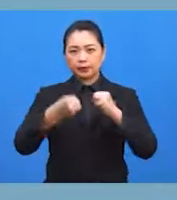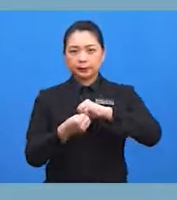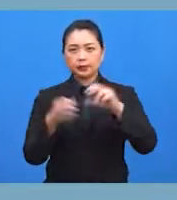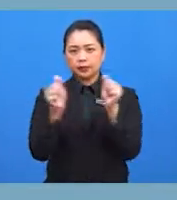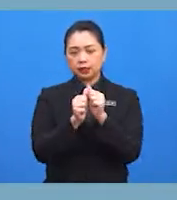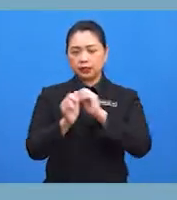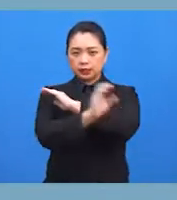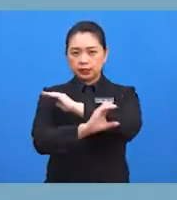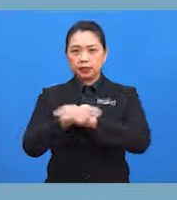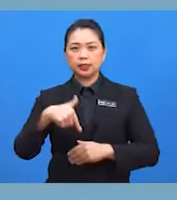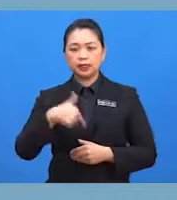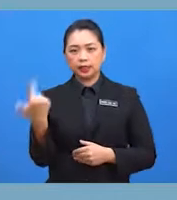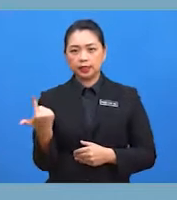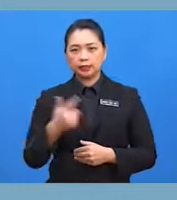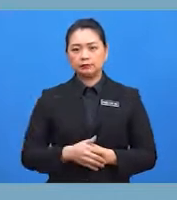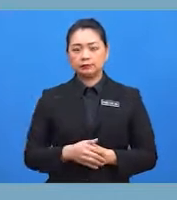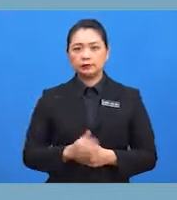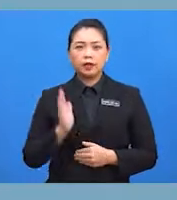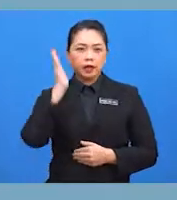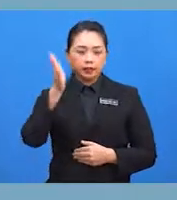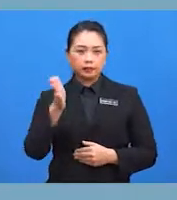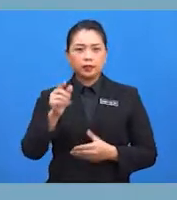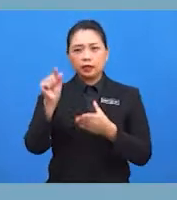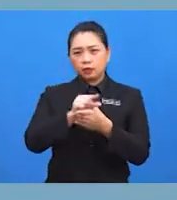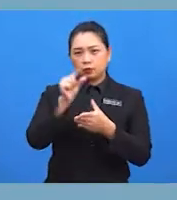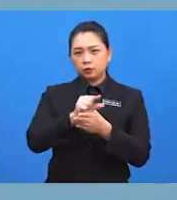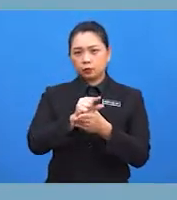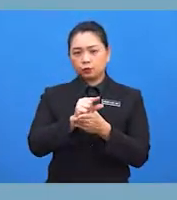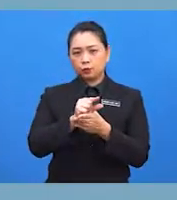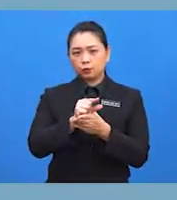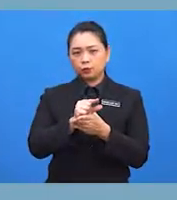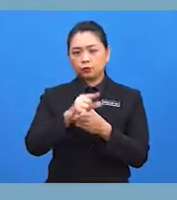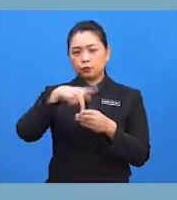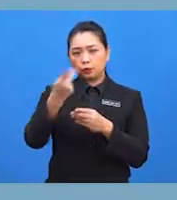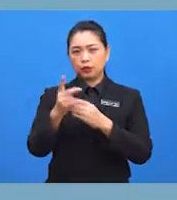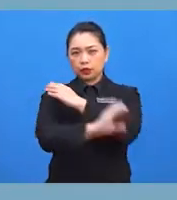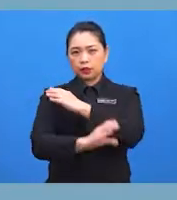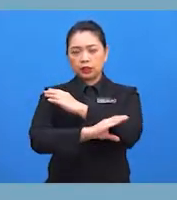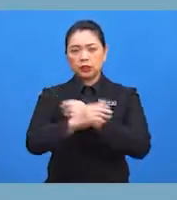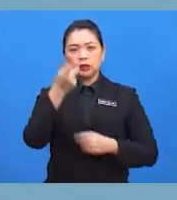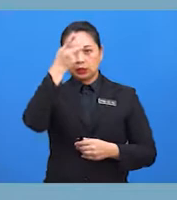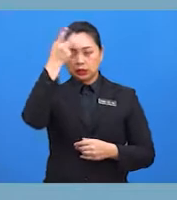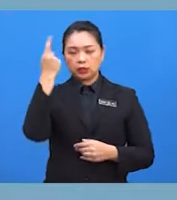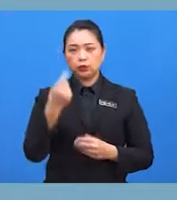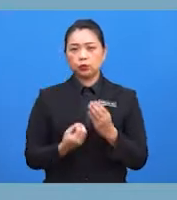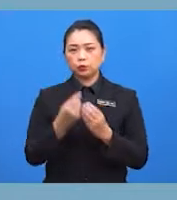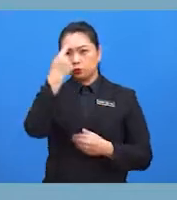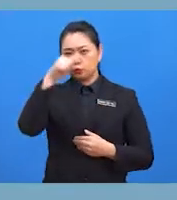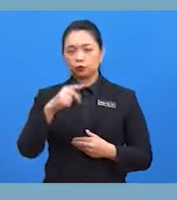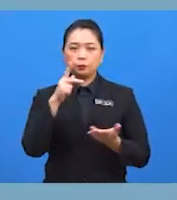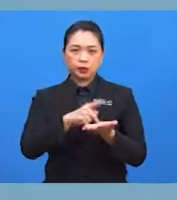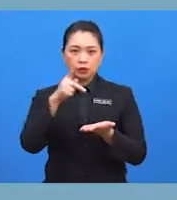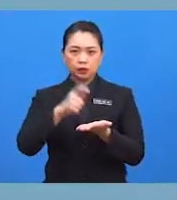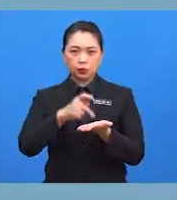lain, contohnya, ia juga akan menjejaskan tingkat keluaran negara. Ini kerana untuk menghitung